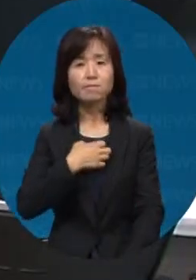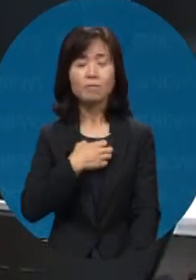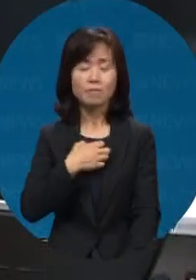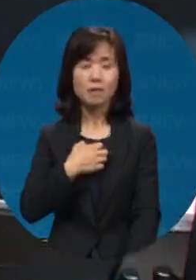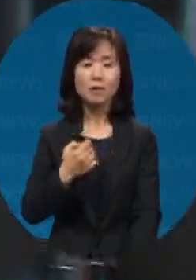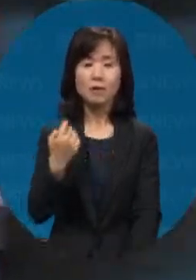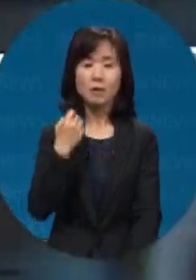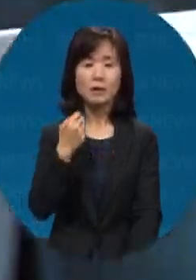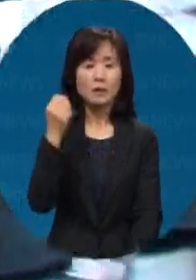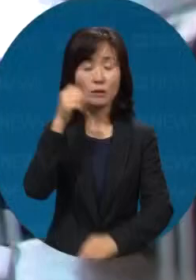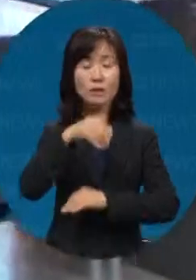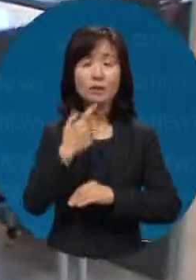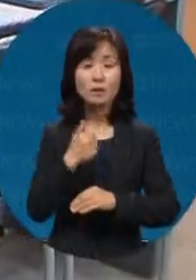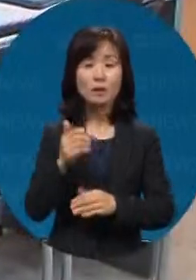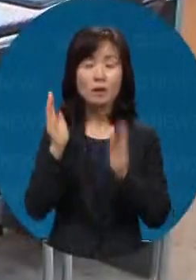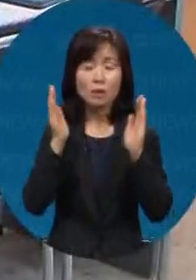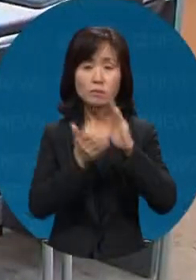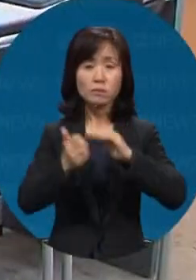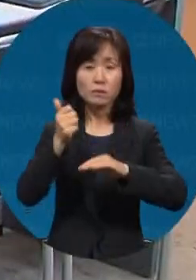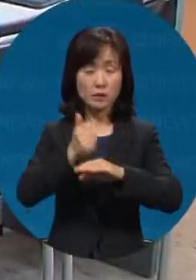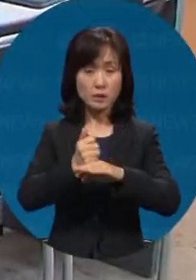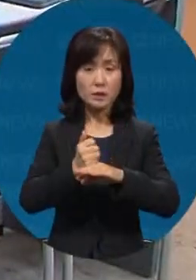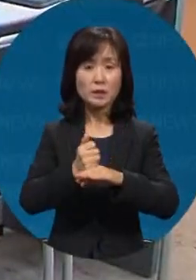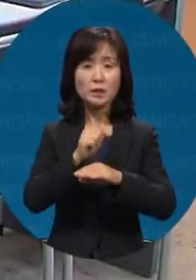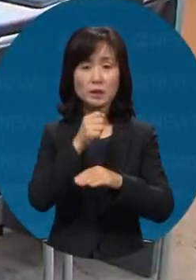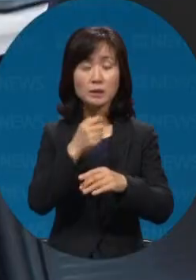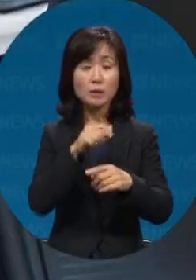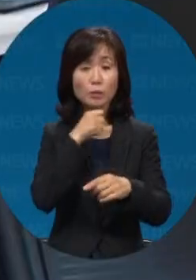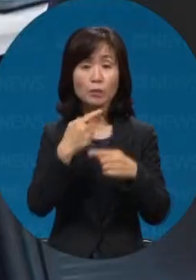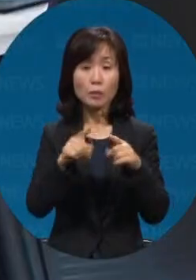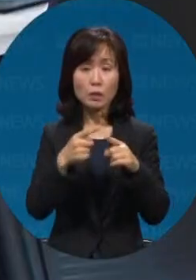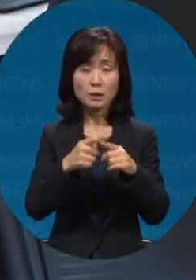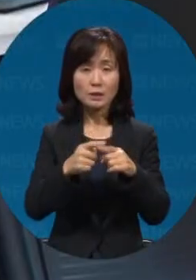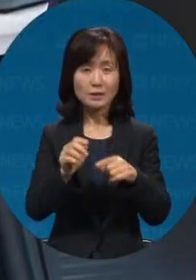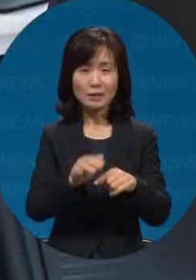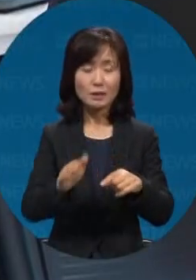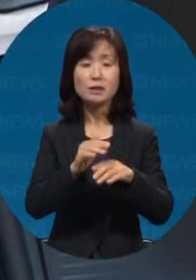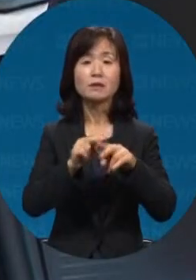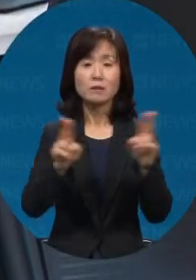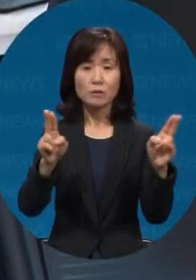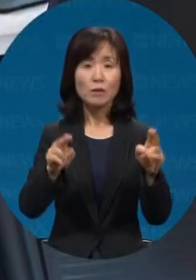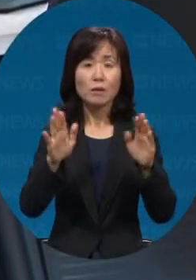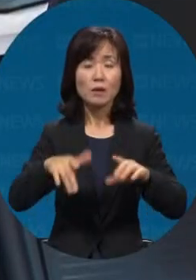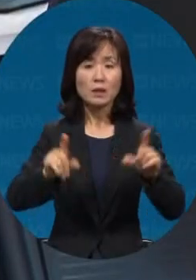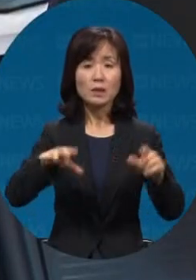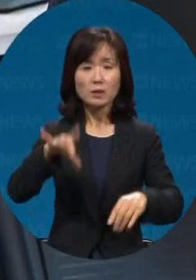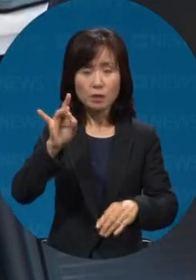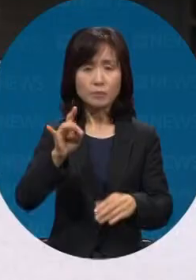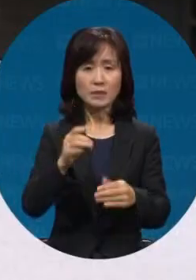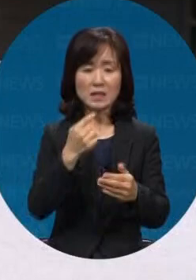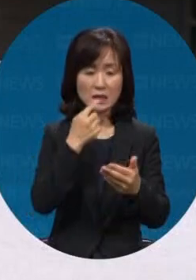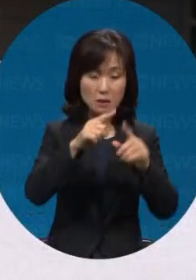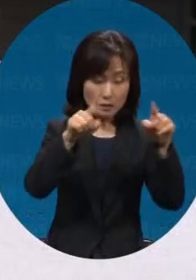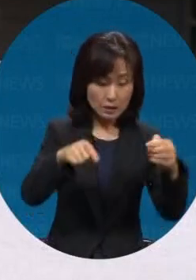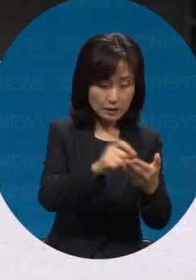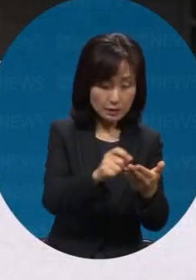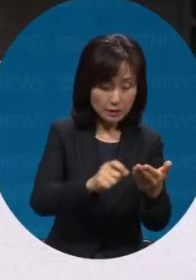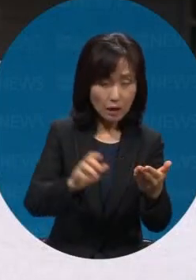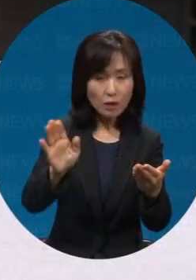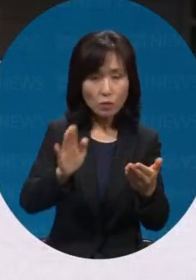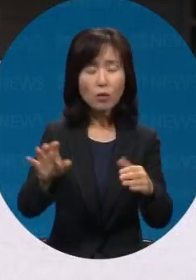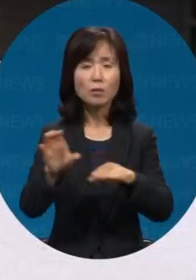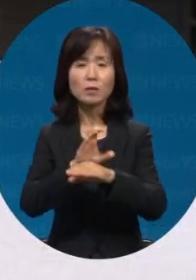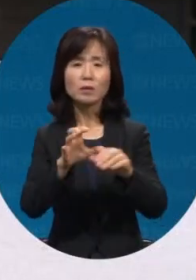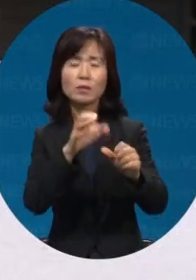어제 치러질 예정이던 학업 성취도 평가는 전면 취소됐습니다 올해 처음으로 집필이 아닌 컴퓨터 방식이 도입돼